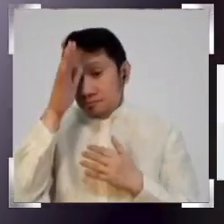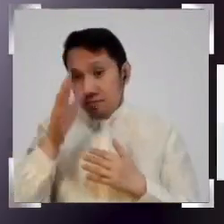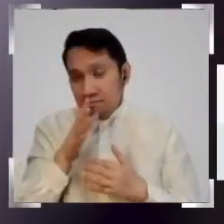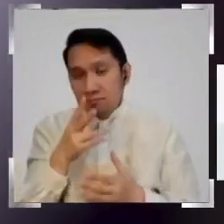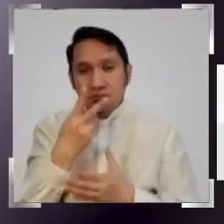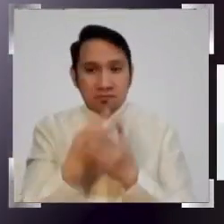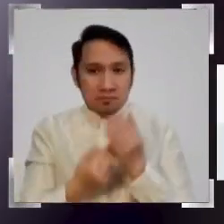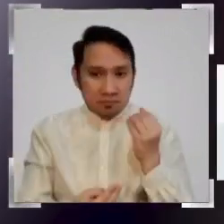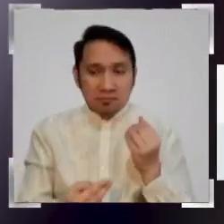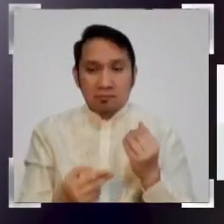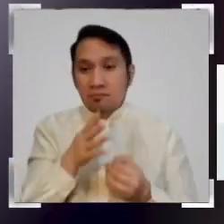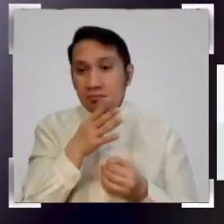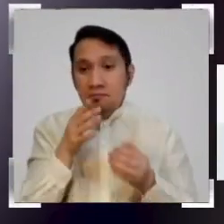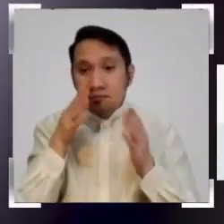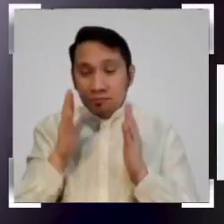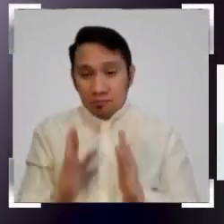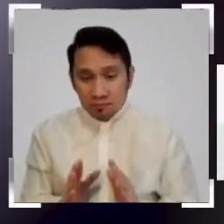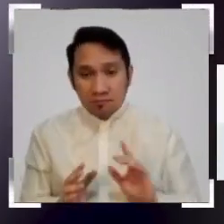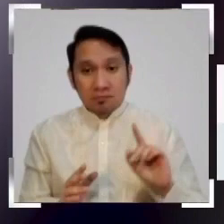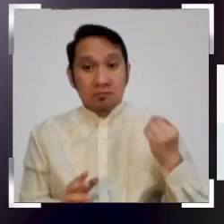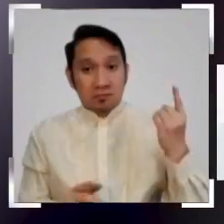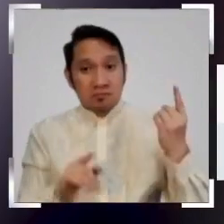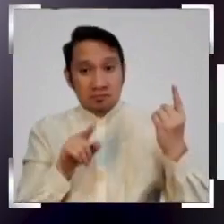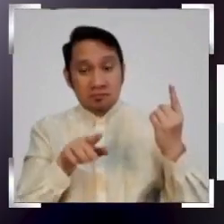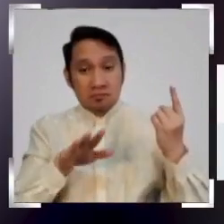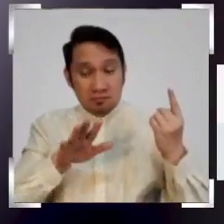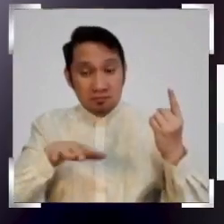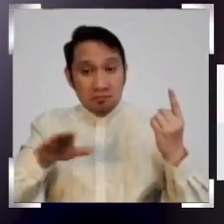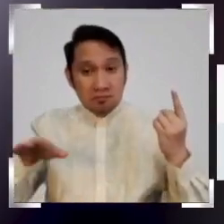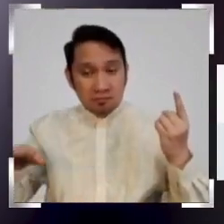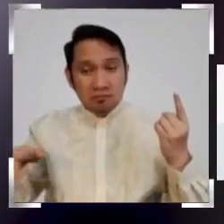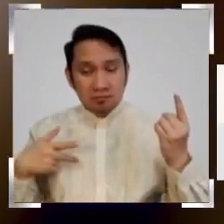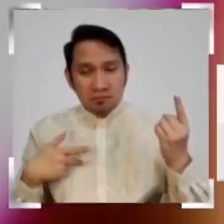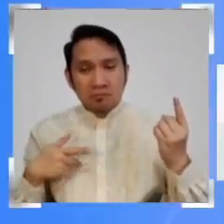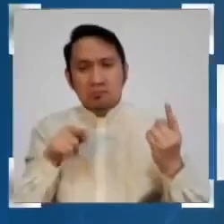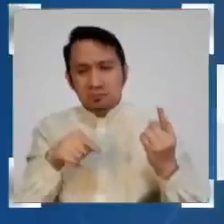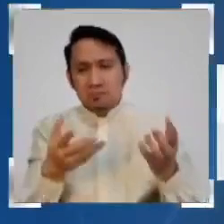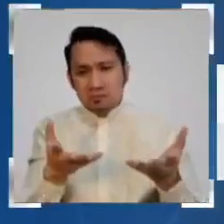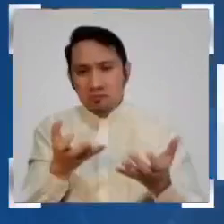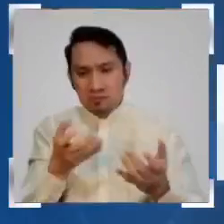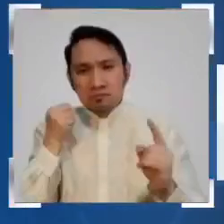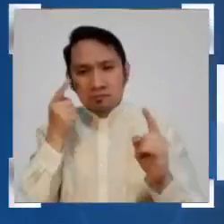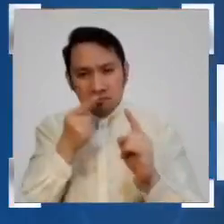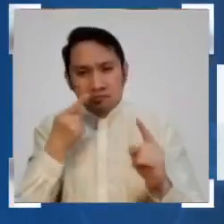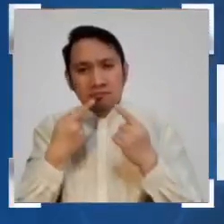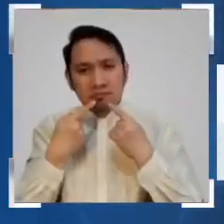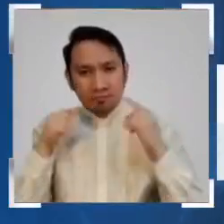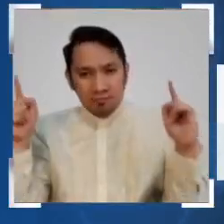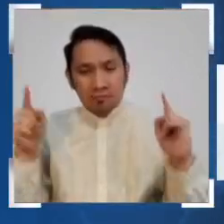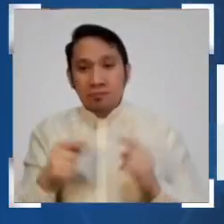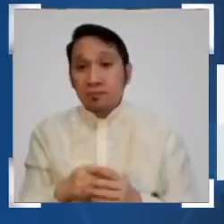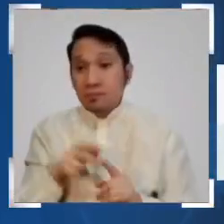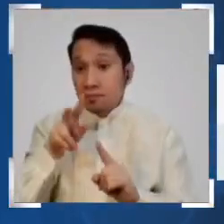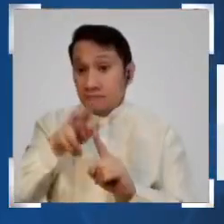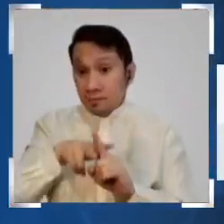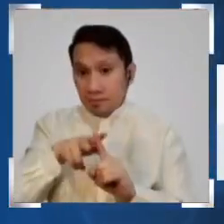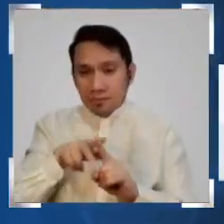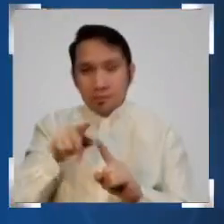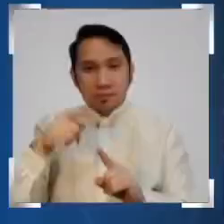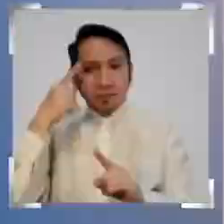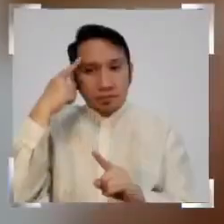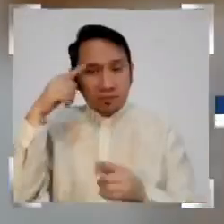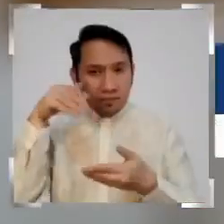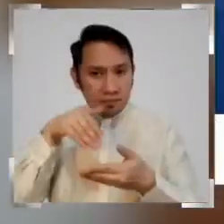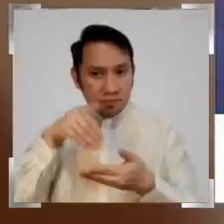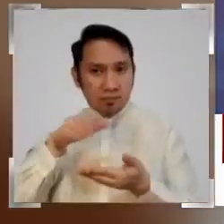siya ang panganay sa magkakapatid, eh gusto niya pa rin maabot yung pangarap niya. Nag-a-apply na siya ngayon para makapag-aral sa